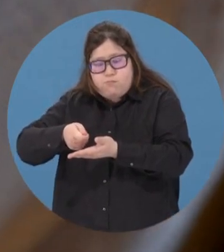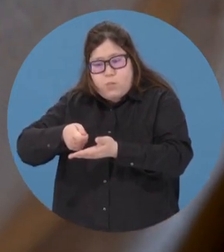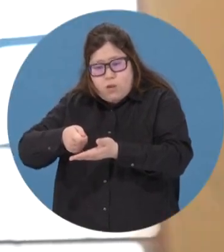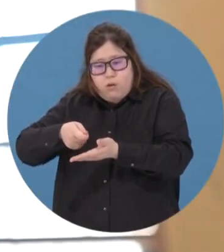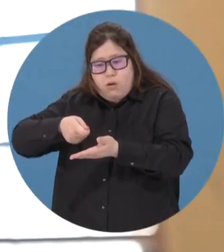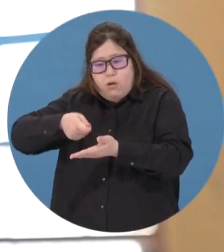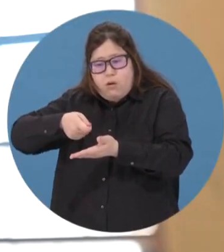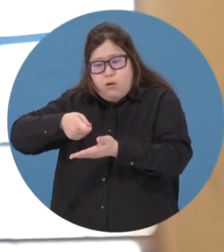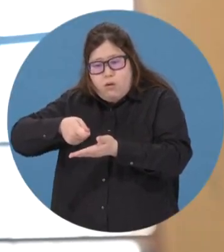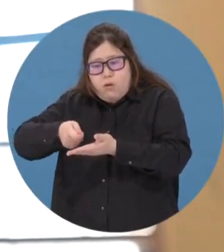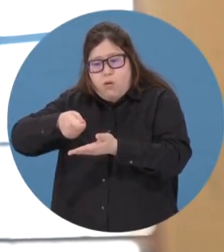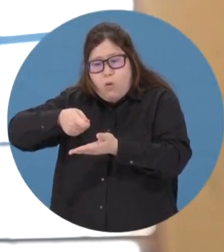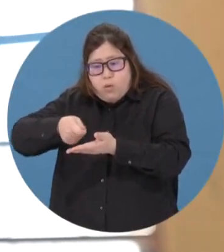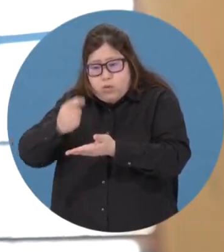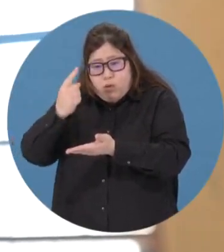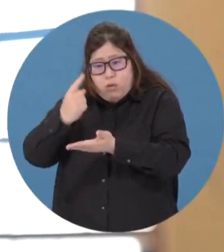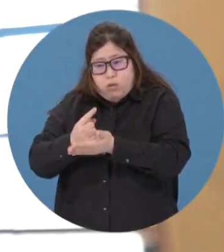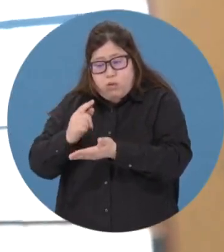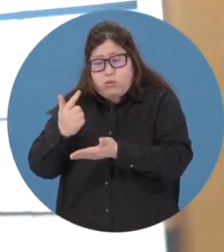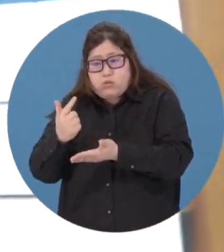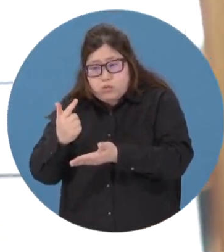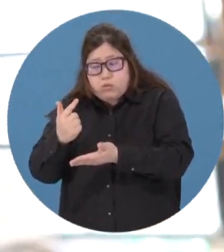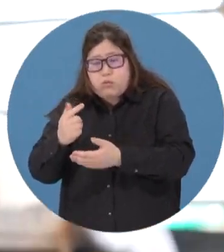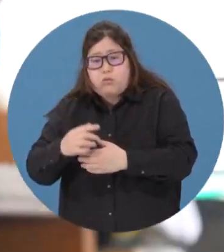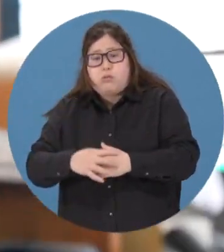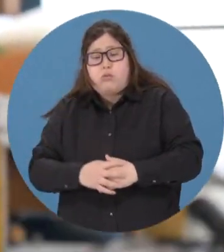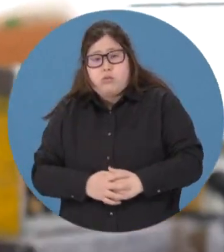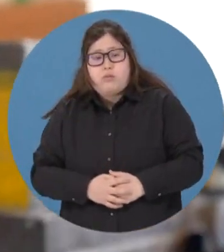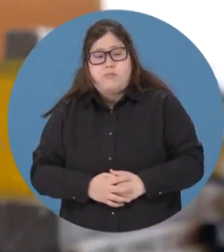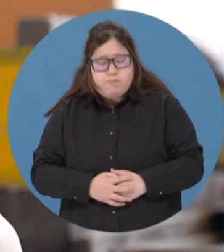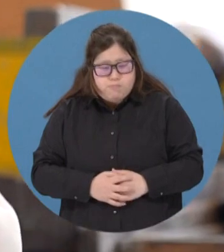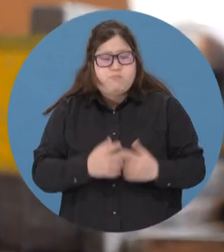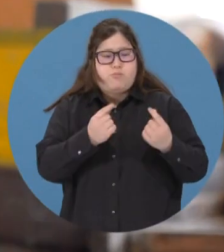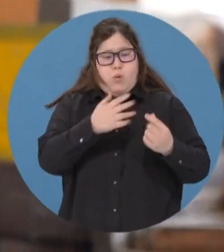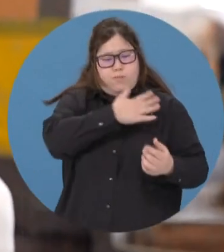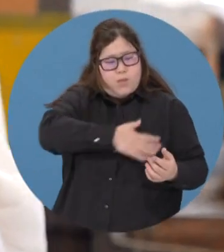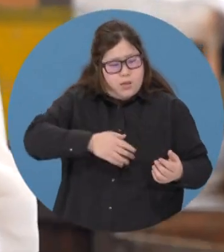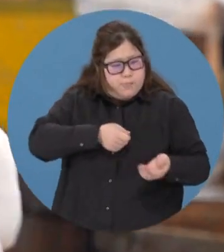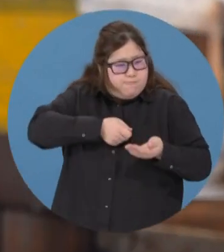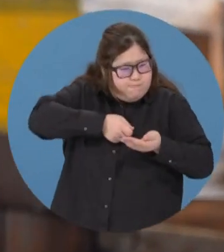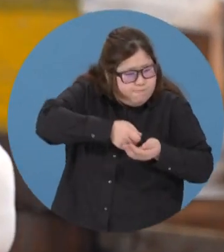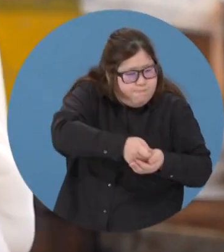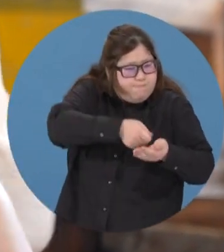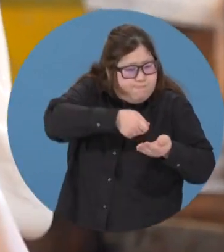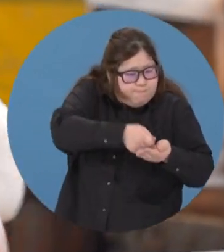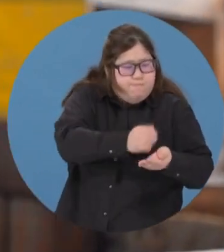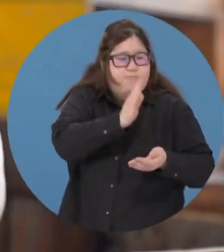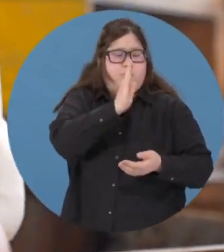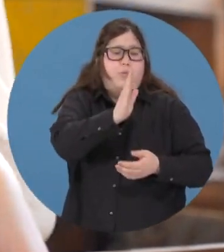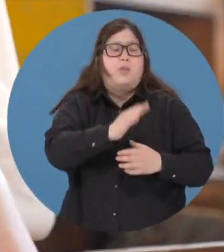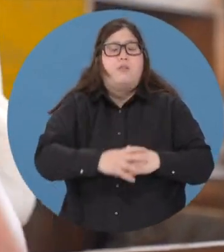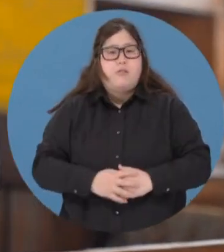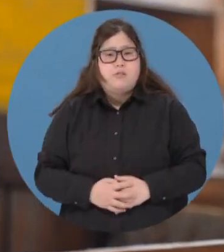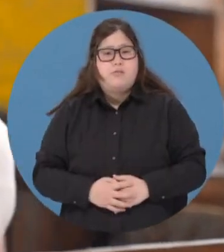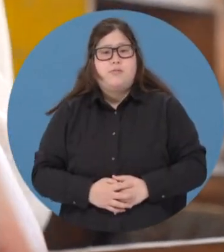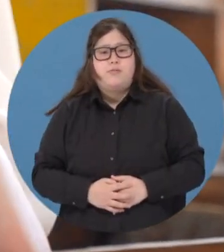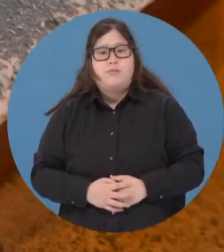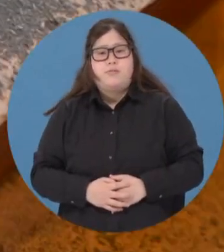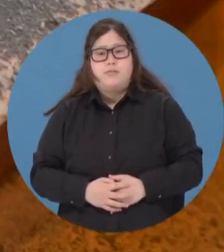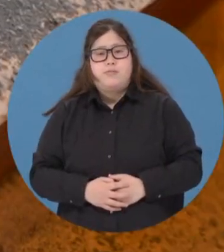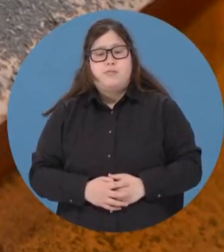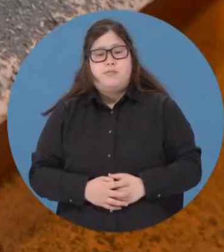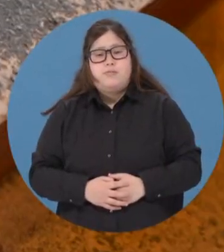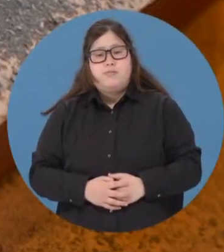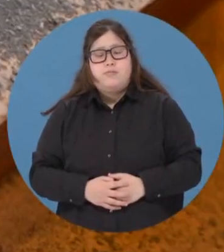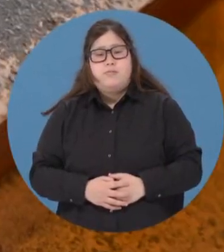。 手だけの力ではなくって、 そう、体全体で。 あ、なるほど、体全体でね。